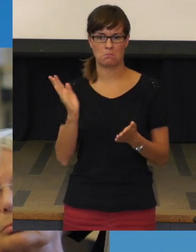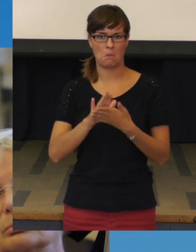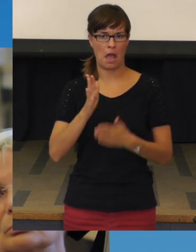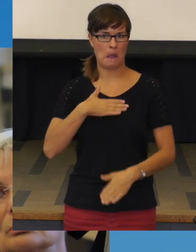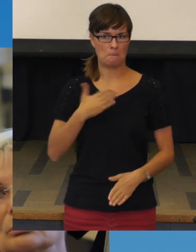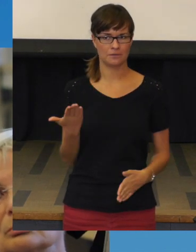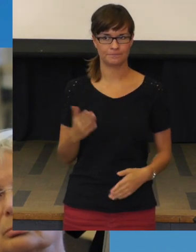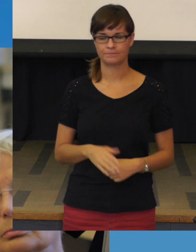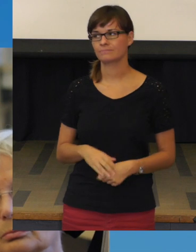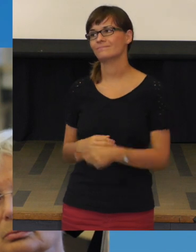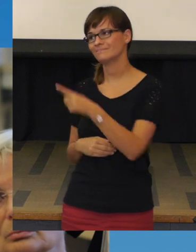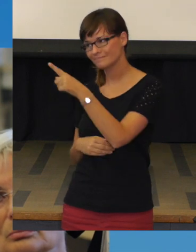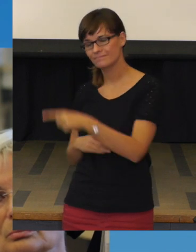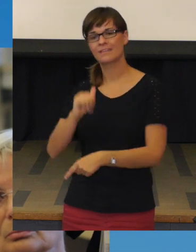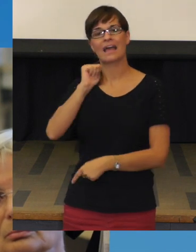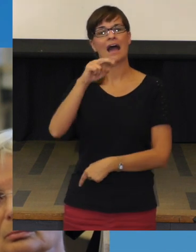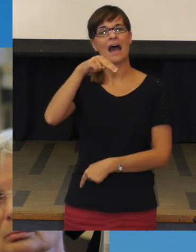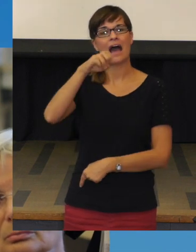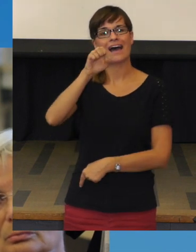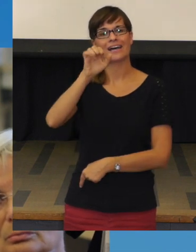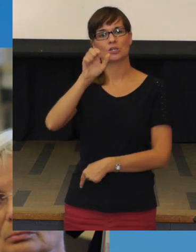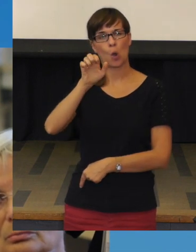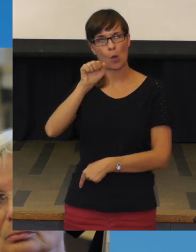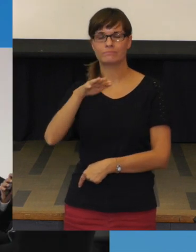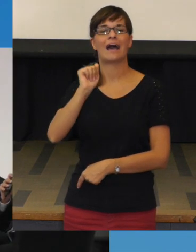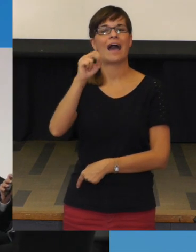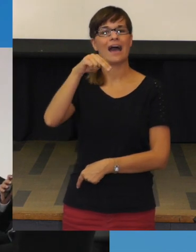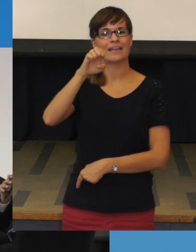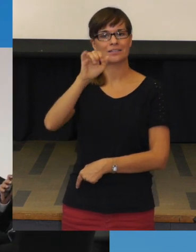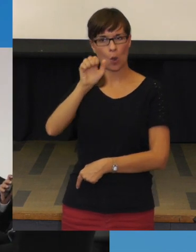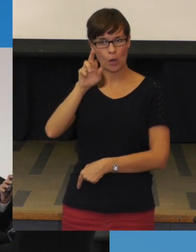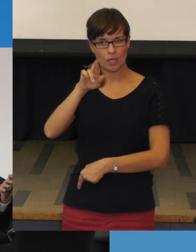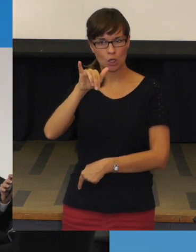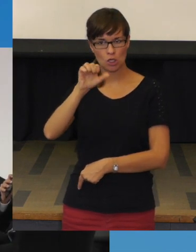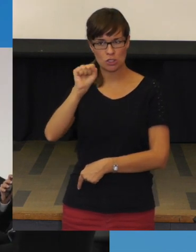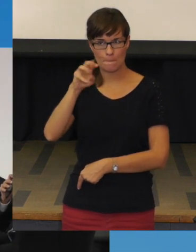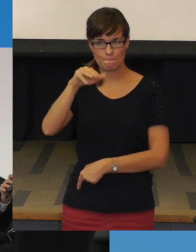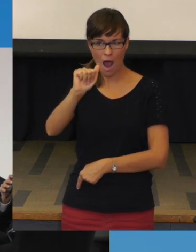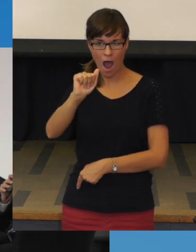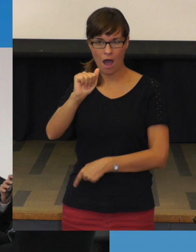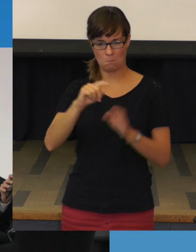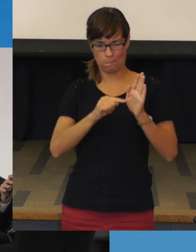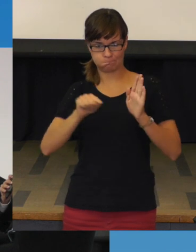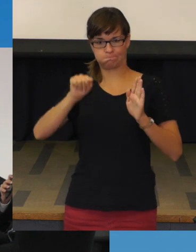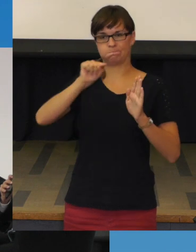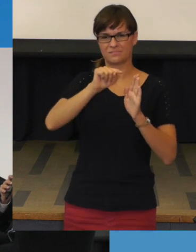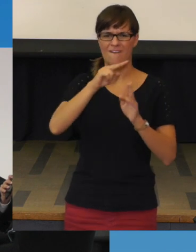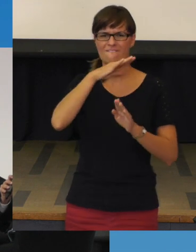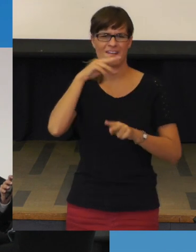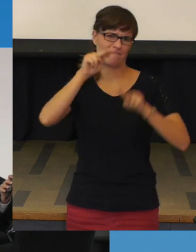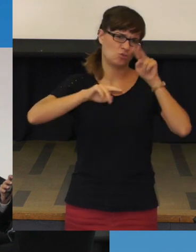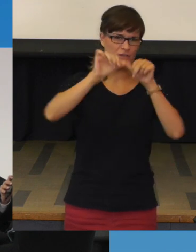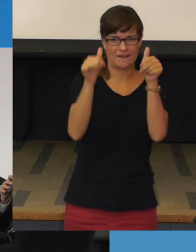Aneurysmata gibt es ganz, ganz viele. Das hängt davon ab, wie groß das ist, wo es sitzt, was für eine Dynamik in der Größenentwicklung